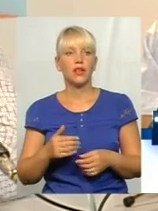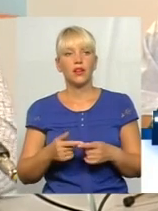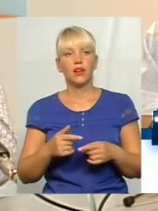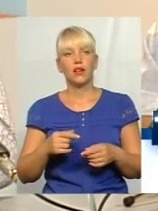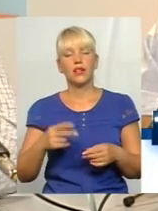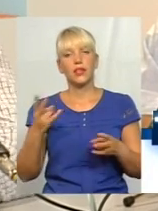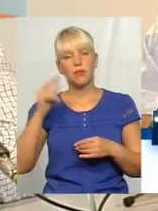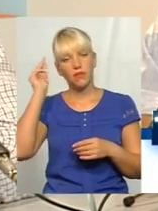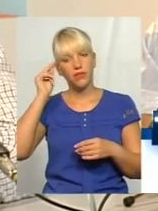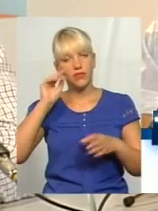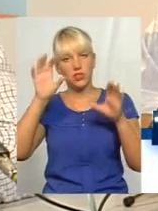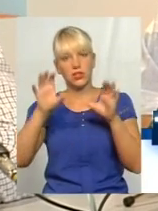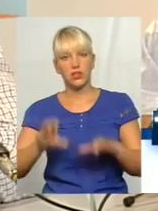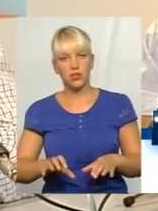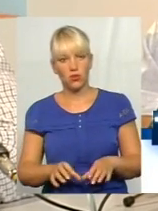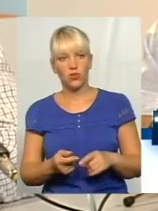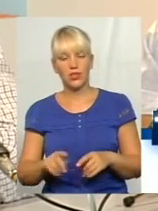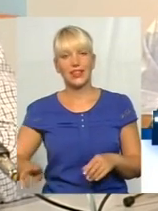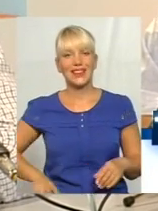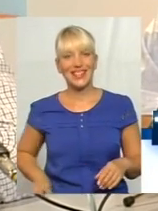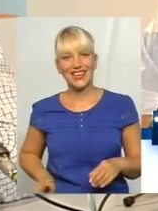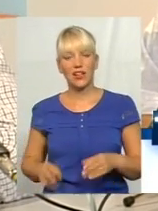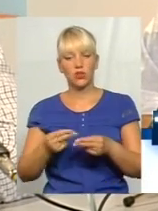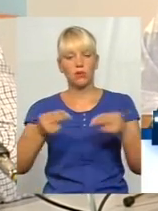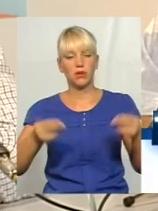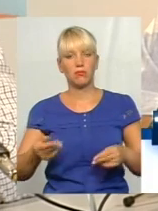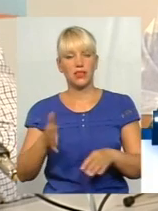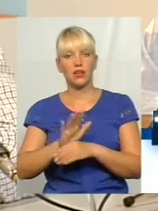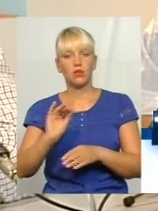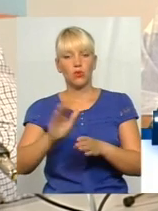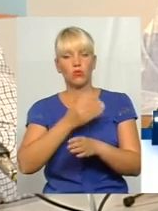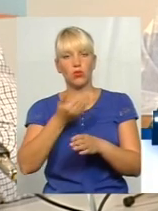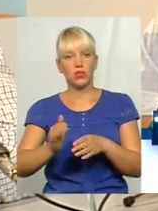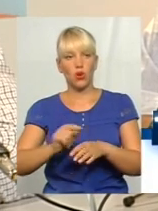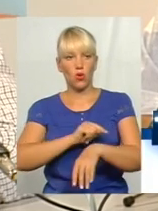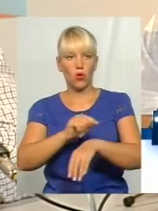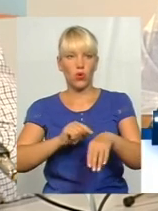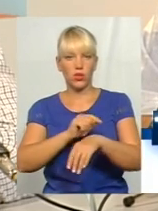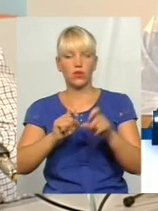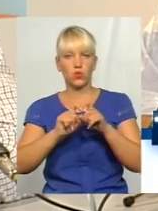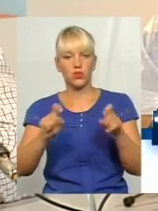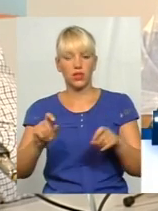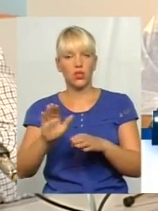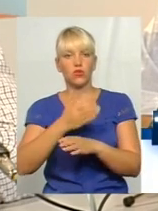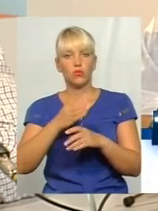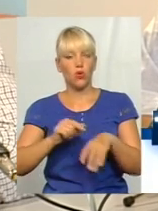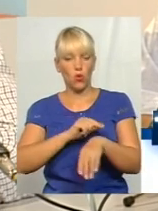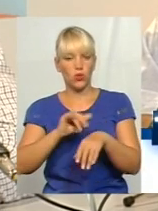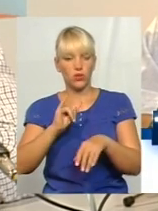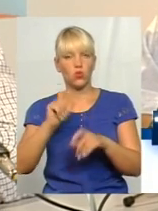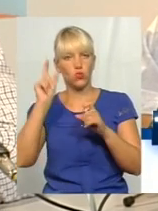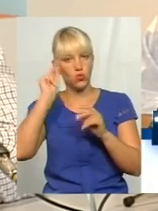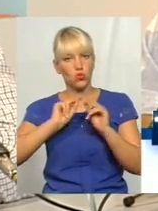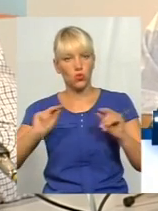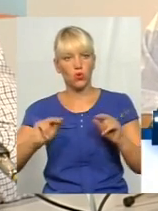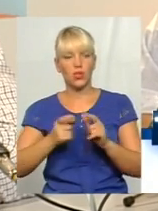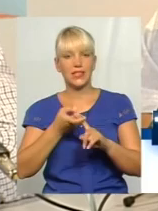нормативну базу директор підписує наказ про розподіл години у школі розподіл годин у школі залежить перше